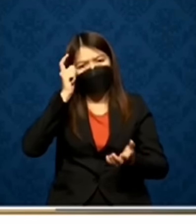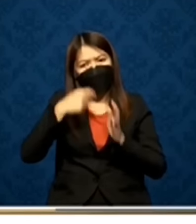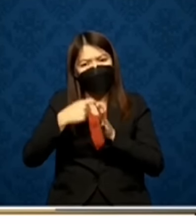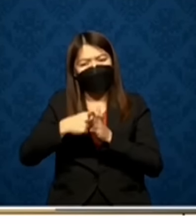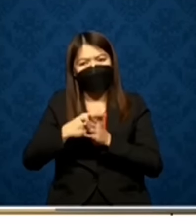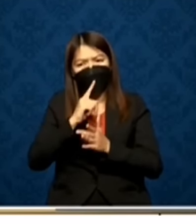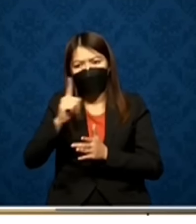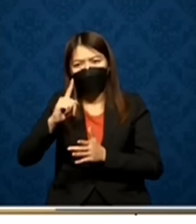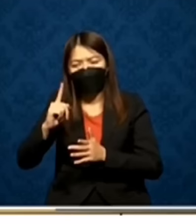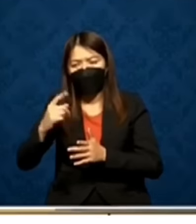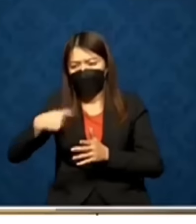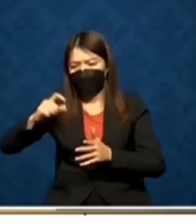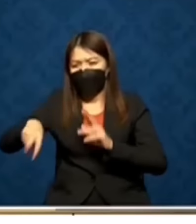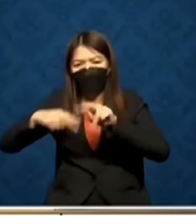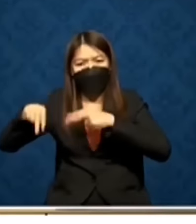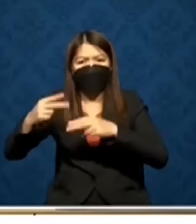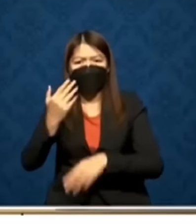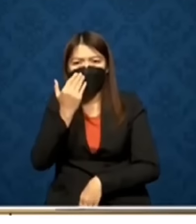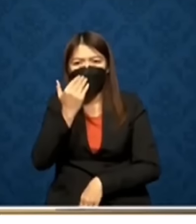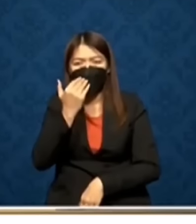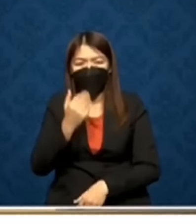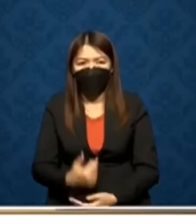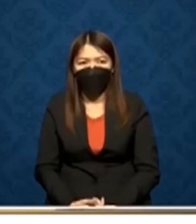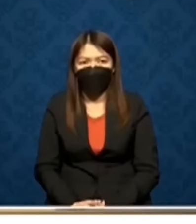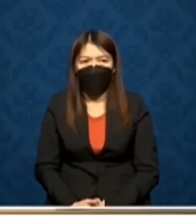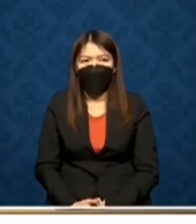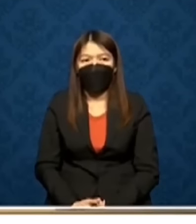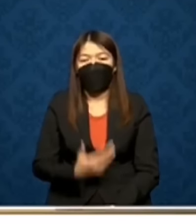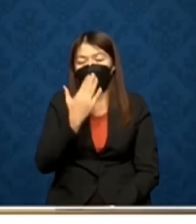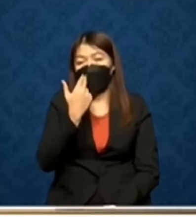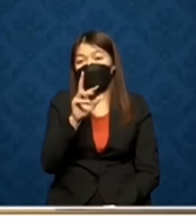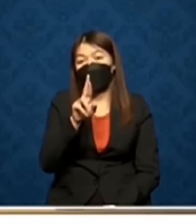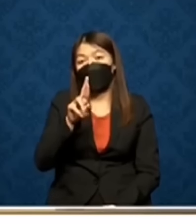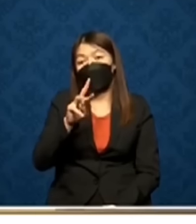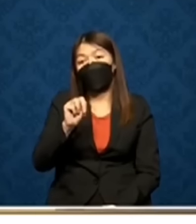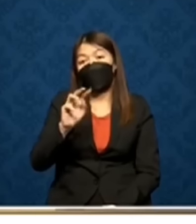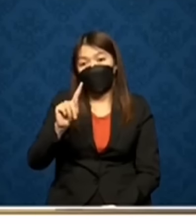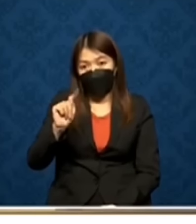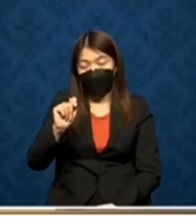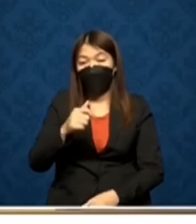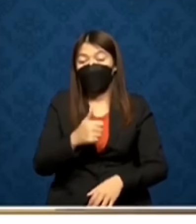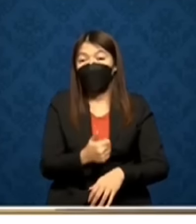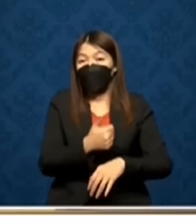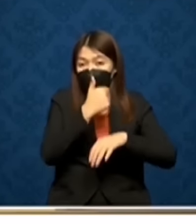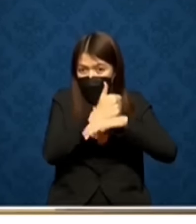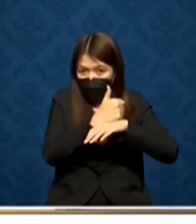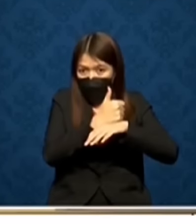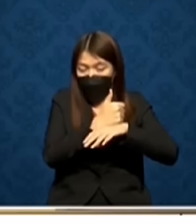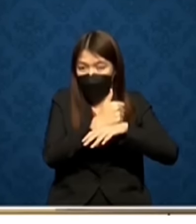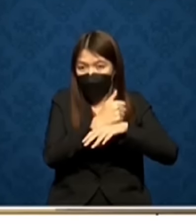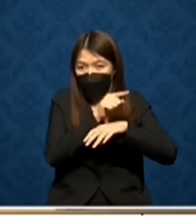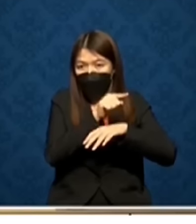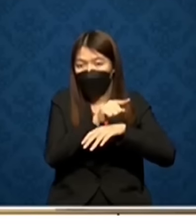ครับเพราะในที่ดินดังกล่าวท่านรัฐมนตรีศักดิ์สยามก็รับว่าเป็นที่ที่ตัวเองอยู่เป็นที่